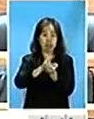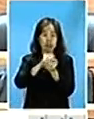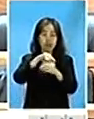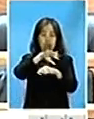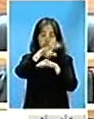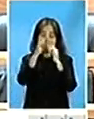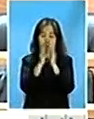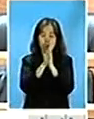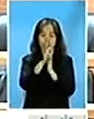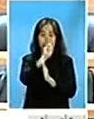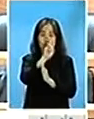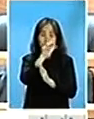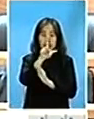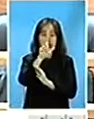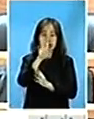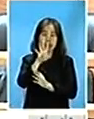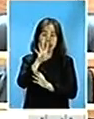งสิ้น